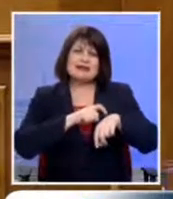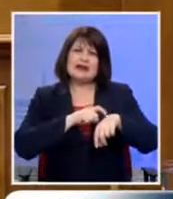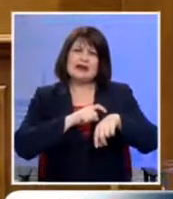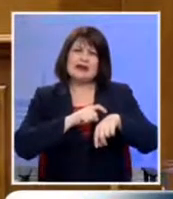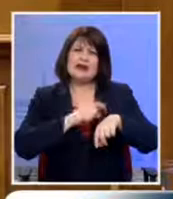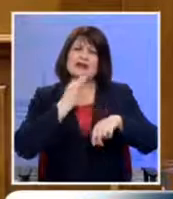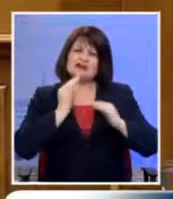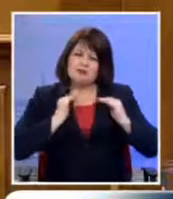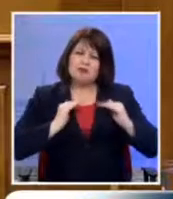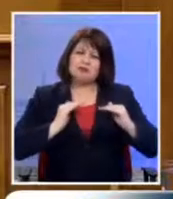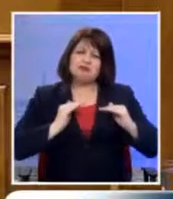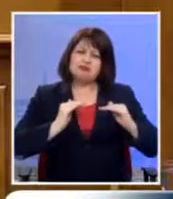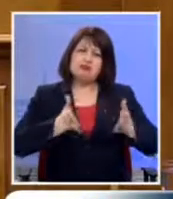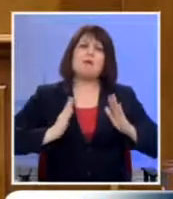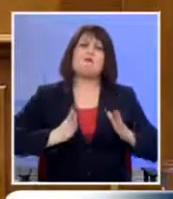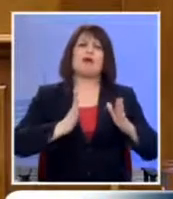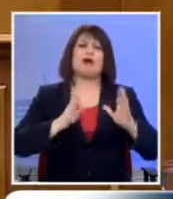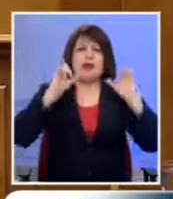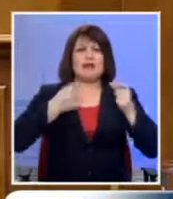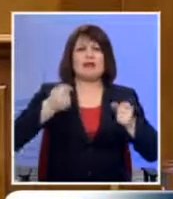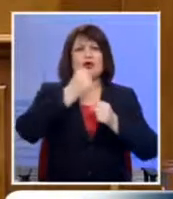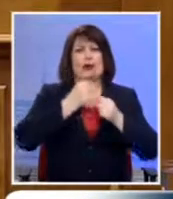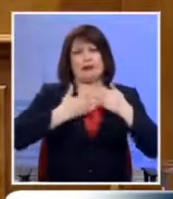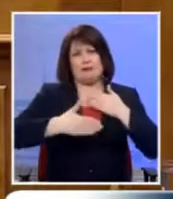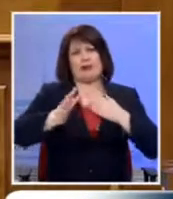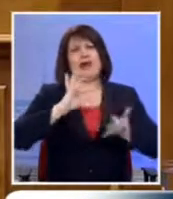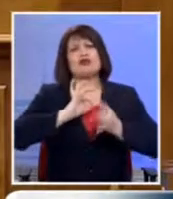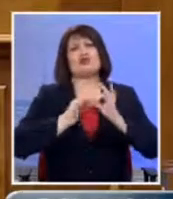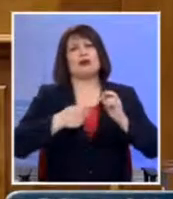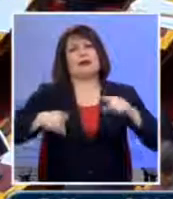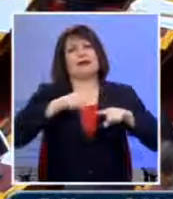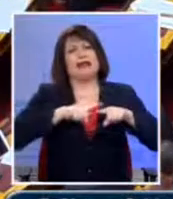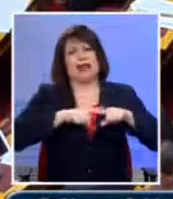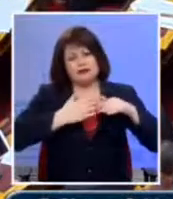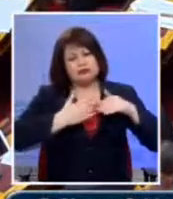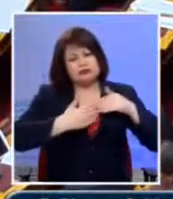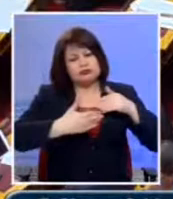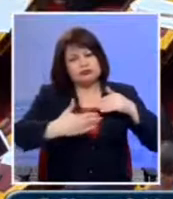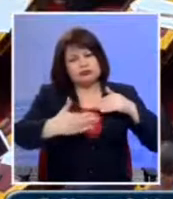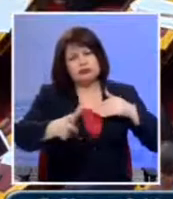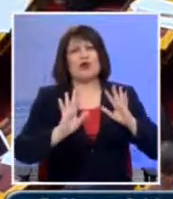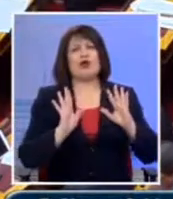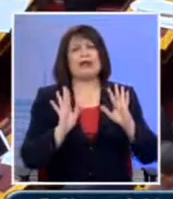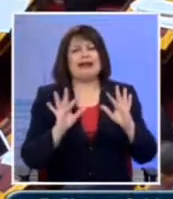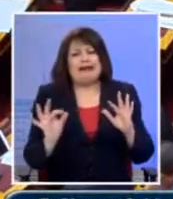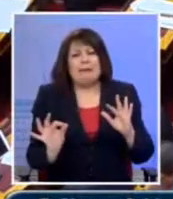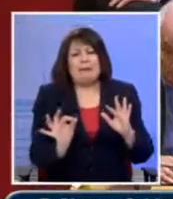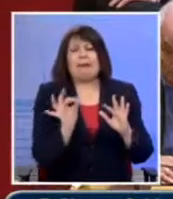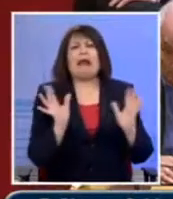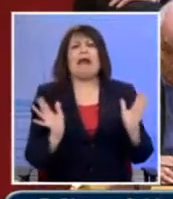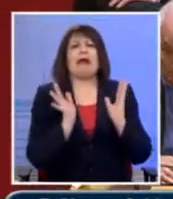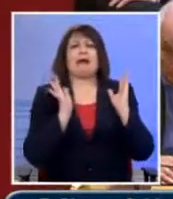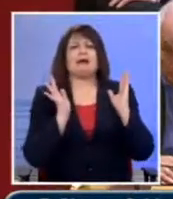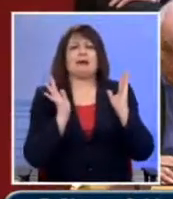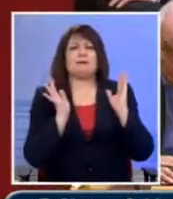γραμμική πορεία της μεταπολιτευτικής ιστορίας του τόπου. Δεν είναι κάτι που μπορεί να